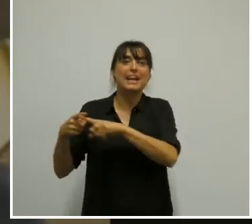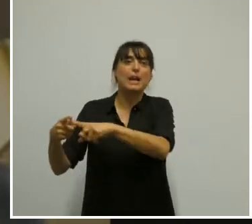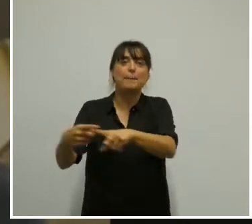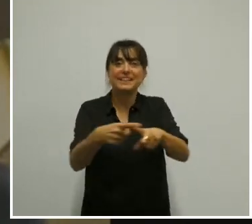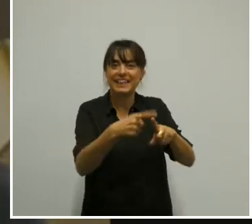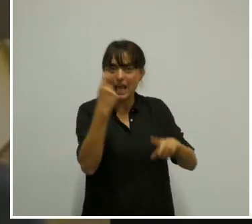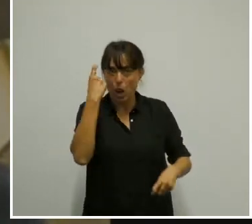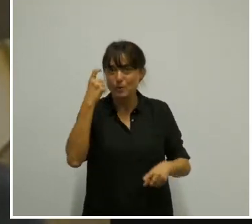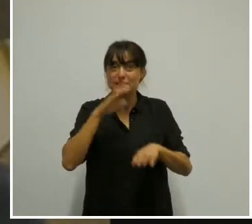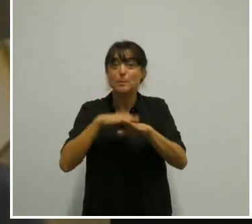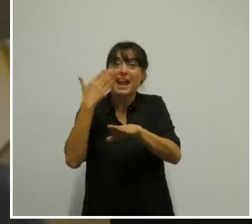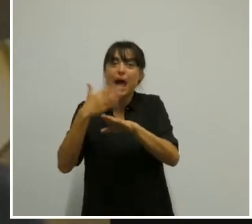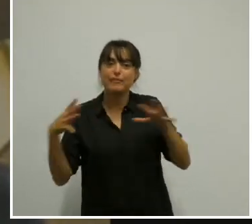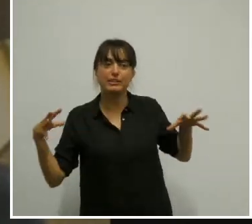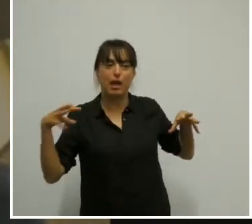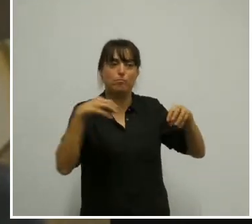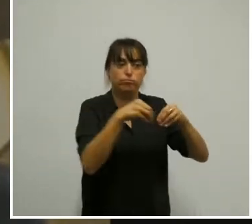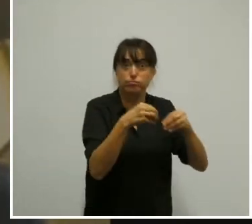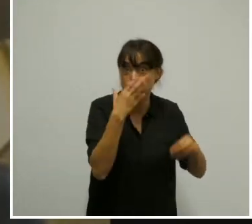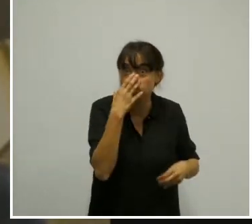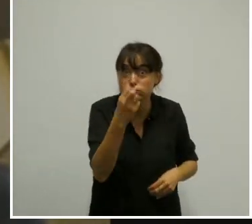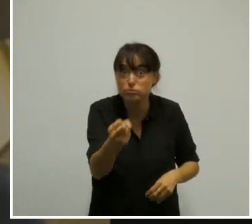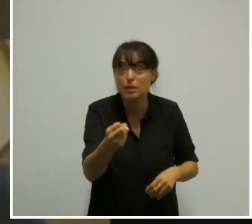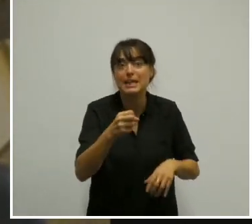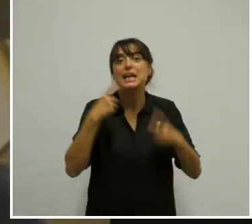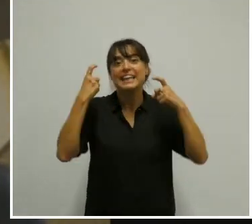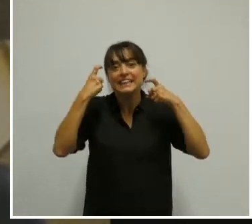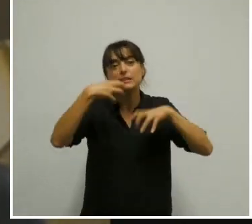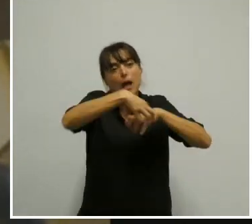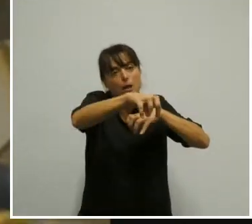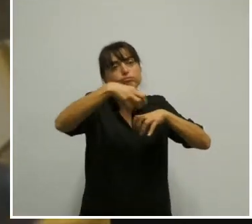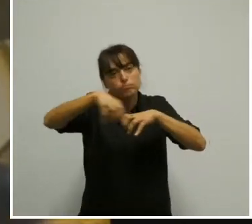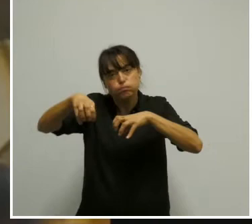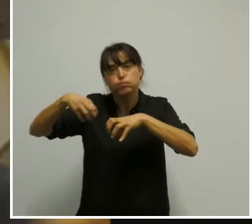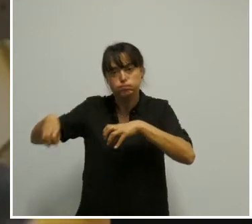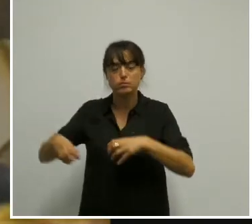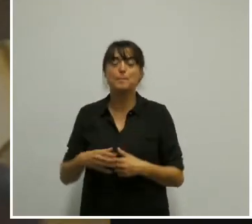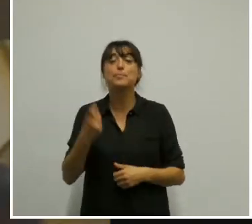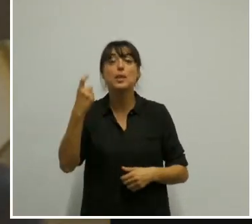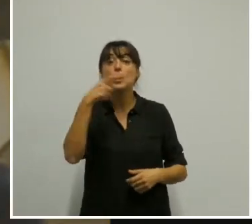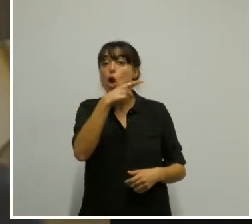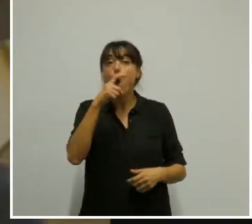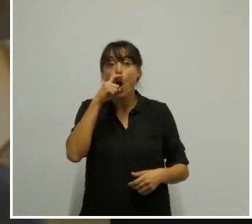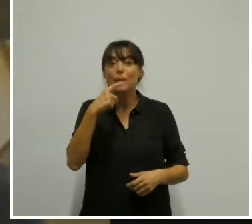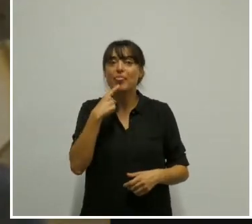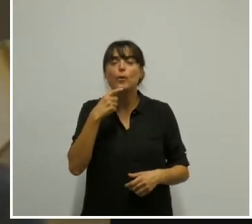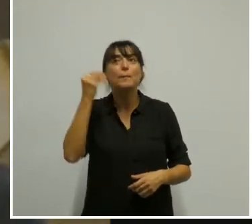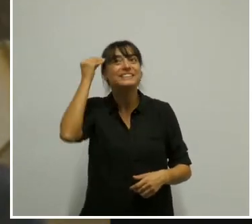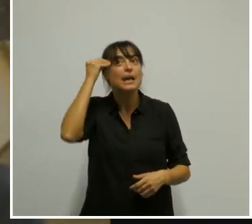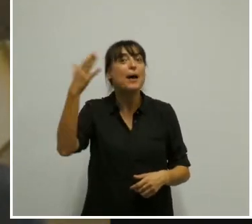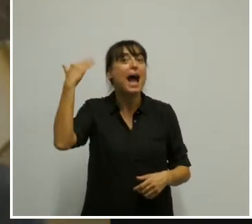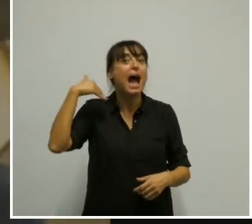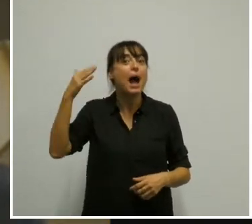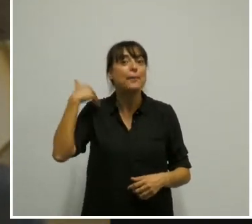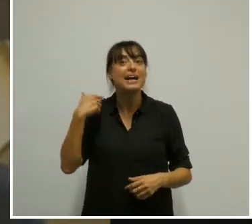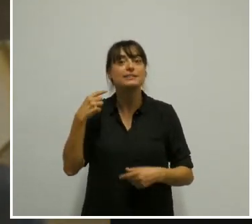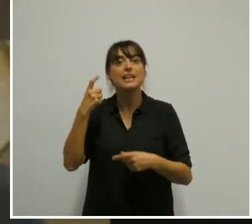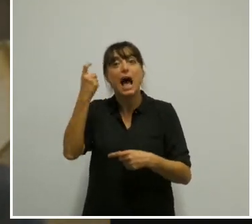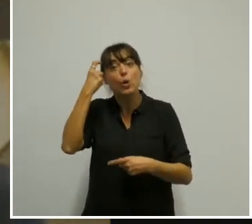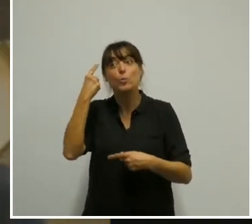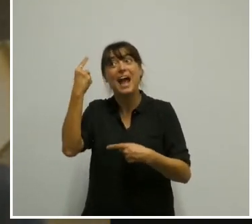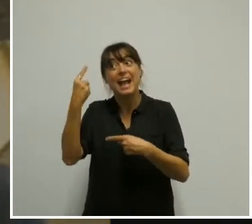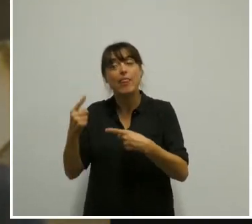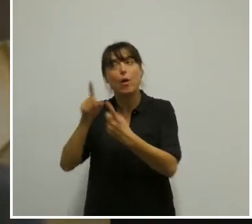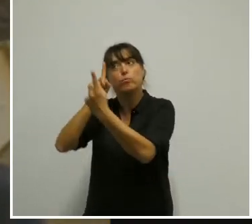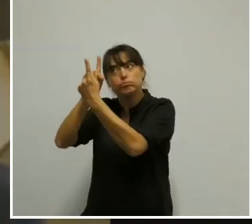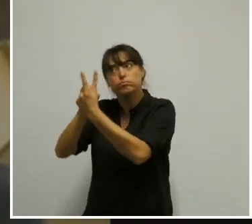quan va començar. Aleshores, entenc que sí que es feia una assignació més personalitzada a cada alumne, però ara me'n confirmeu que